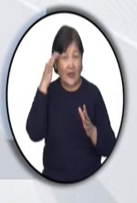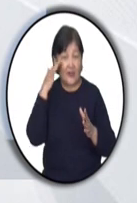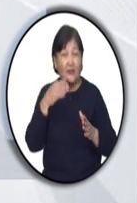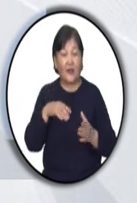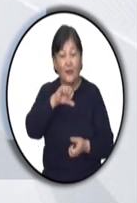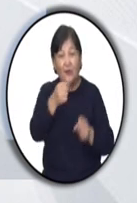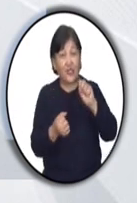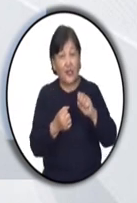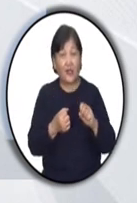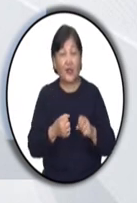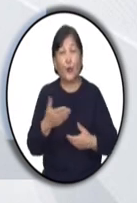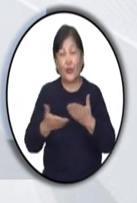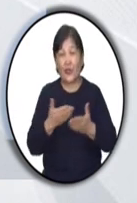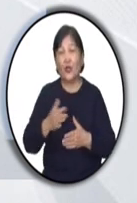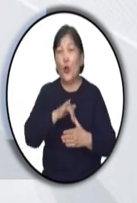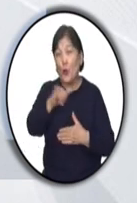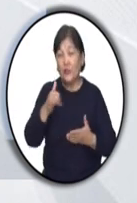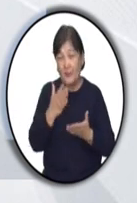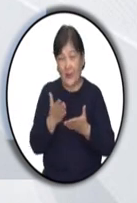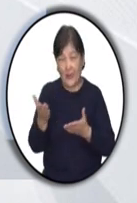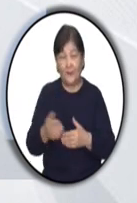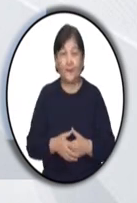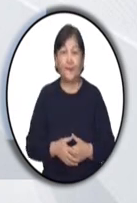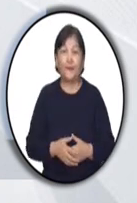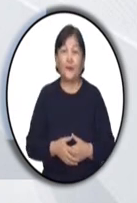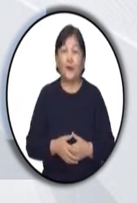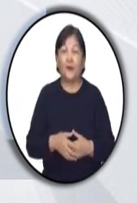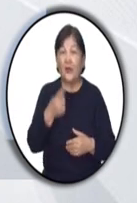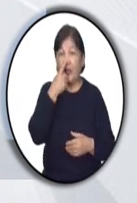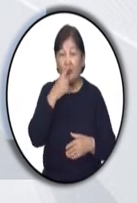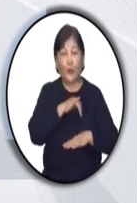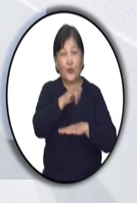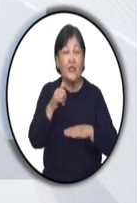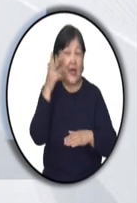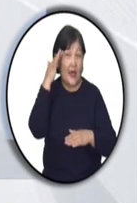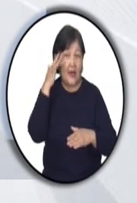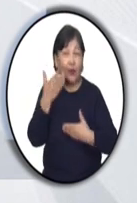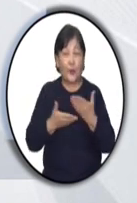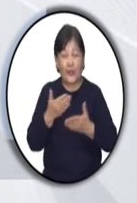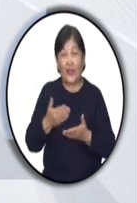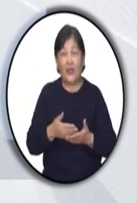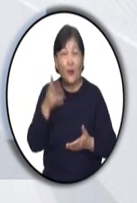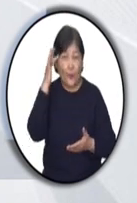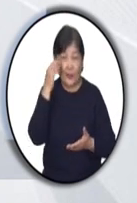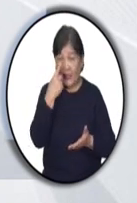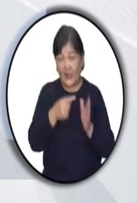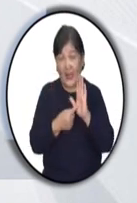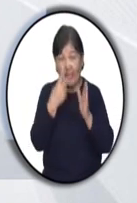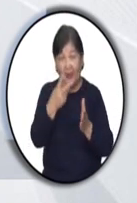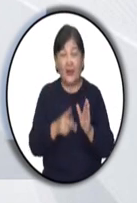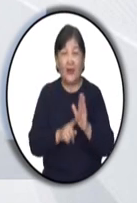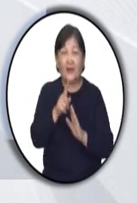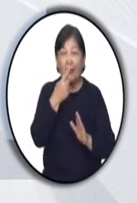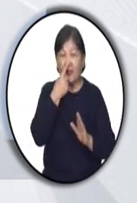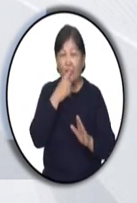5 дахь том экспортлогч орн болтлоо одоо ингэж үр дүнтэй одоо хөгжиж байгаа ус байна. За тэгвэл Хятад улсын гадаад